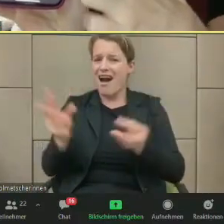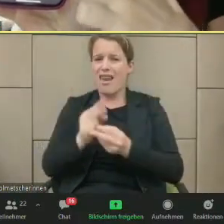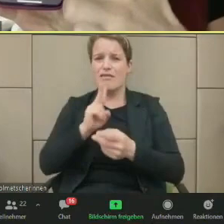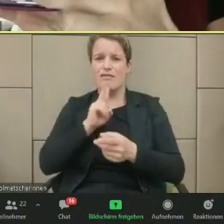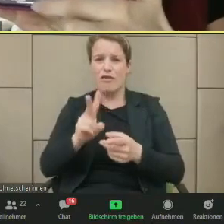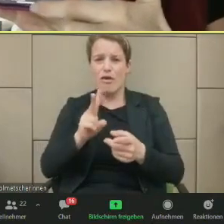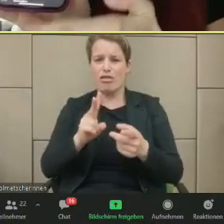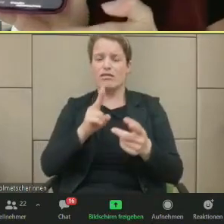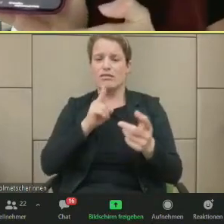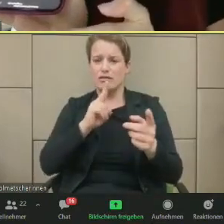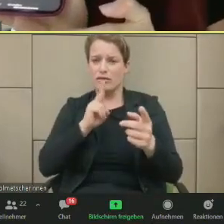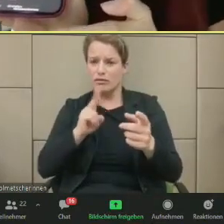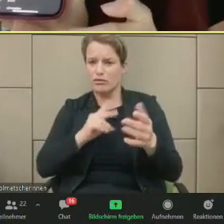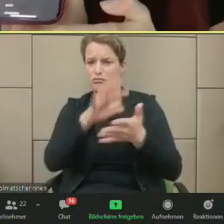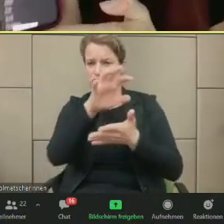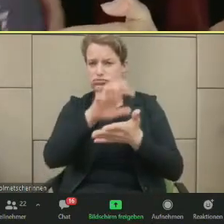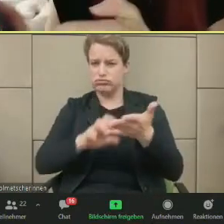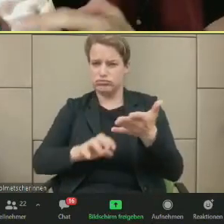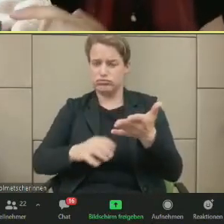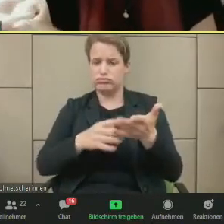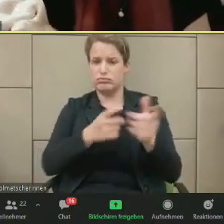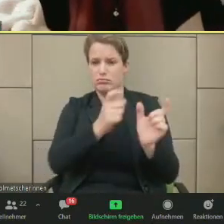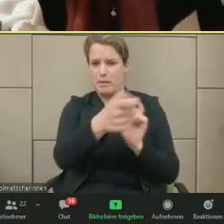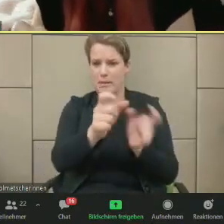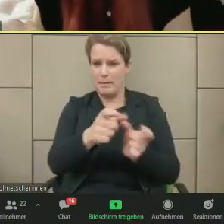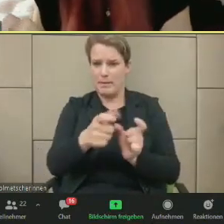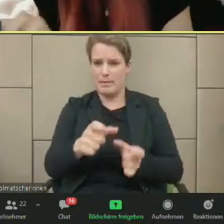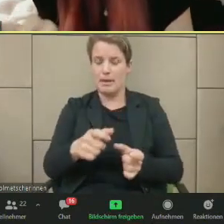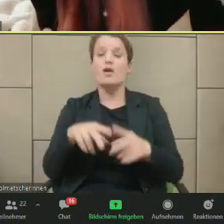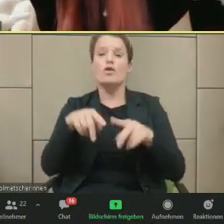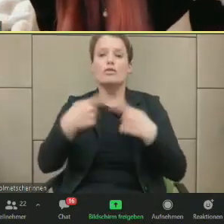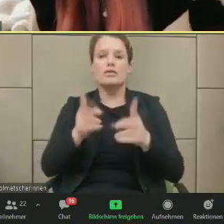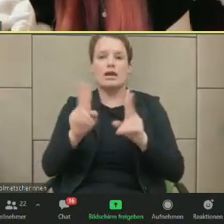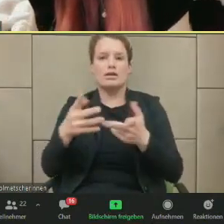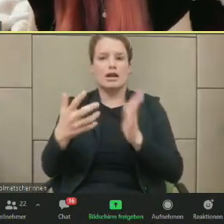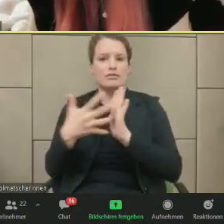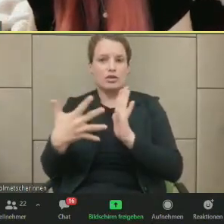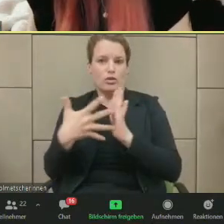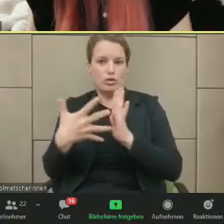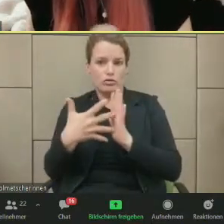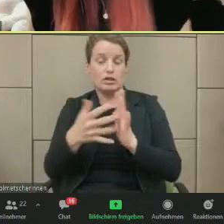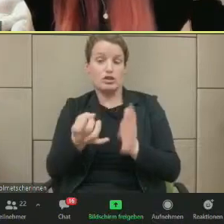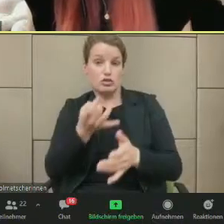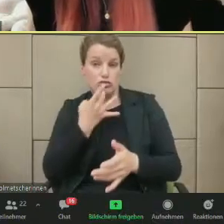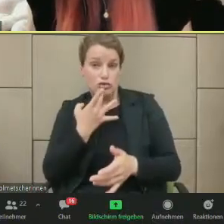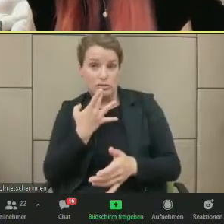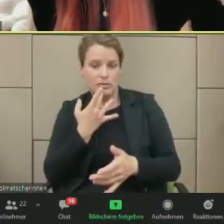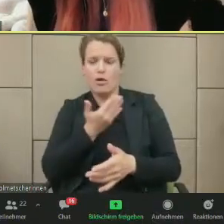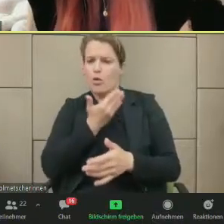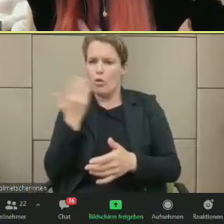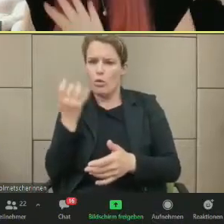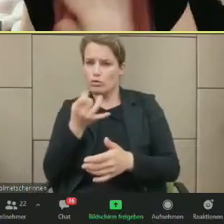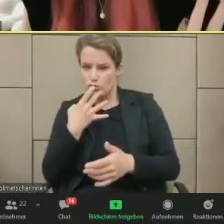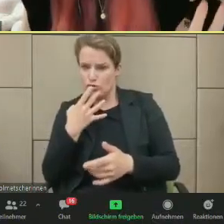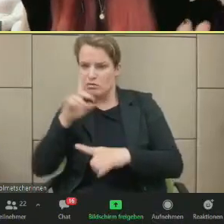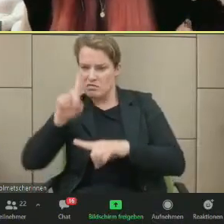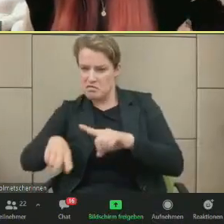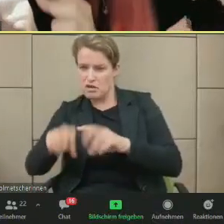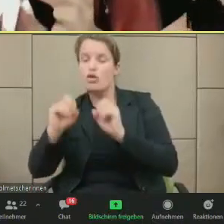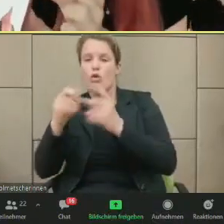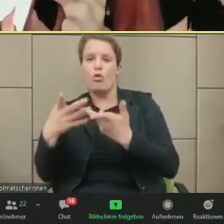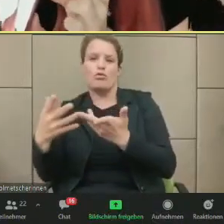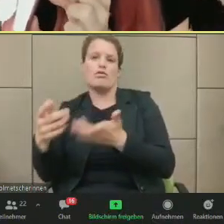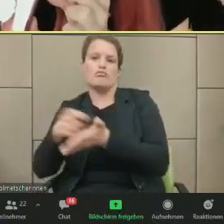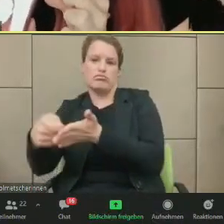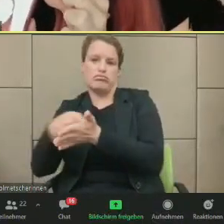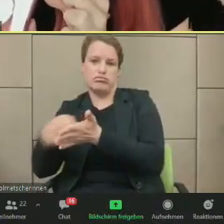habe, aufgelistet. Und dann kann ich das kontrollieren. Stimmt das? Und wenn es nicht stimmt, kann ich es kurz ausbessern und das ist alles. Dann